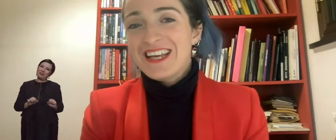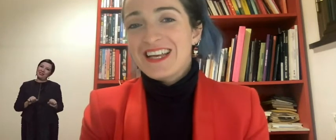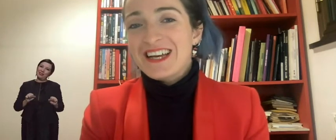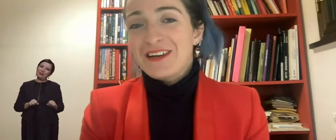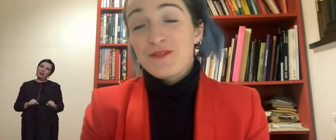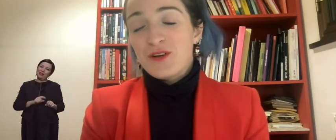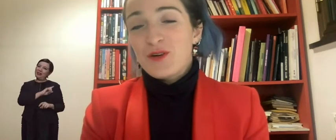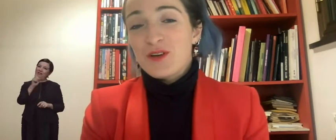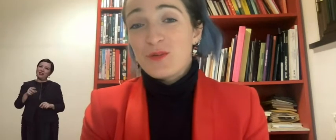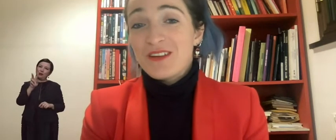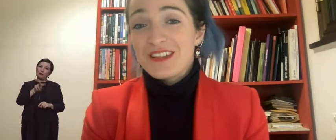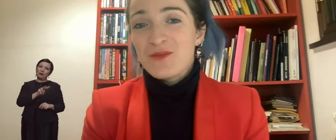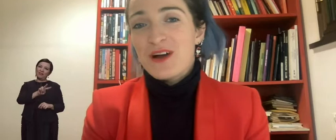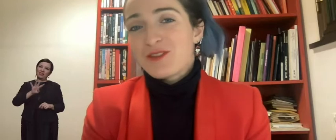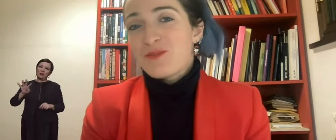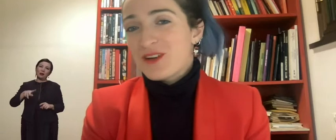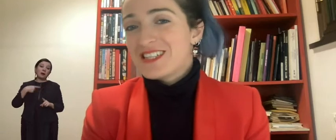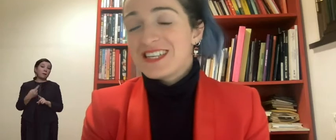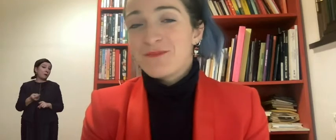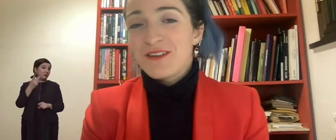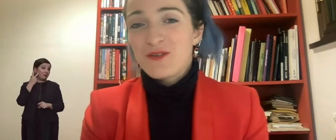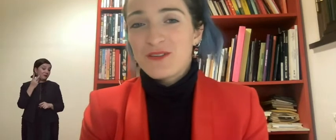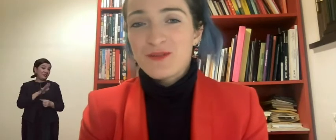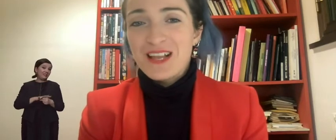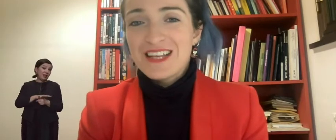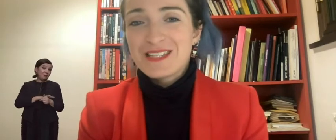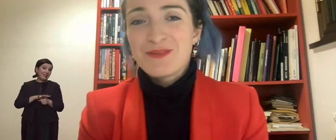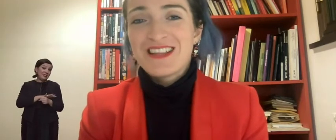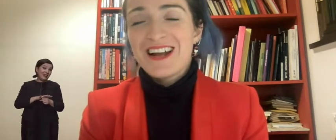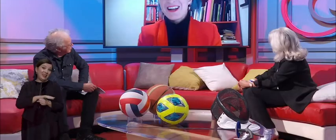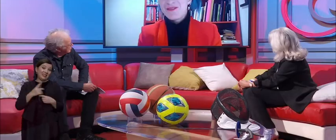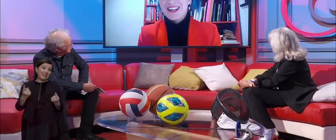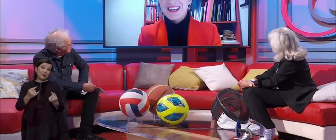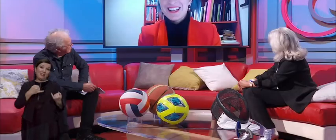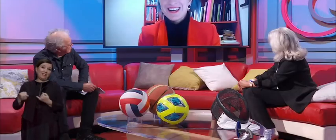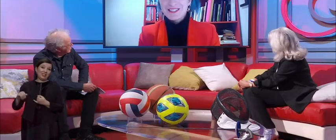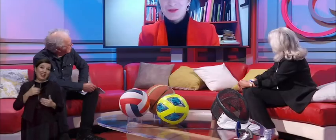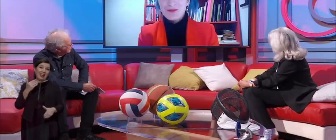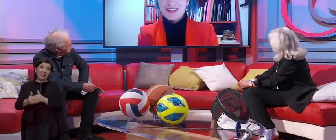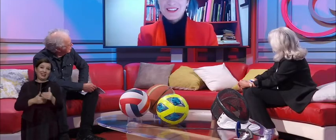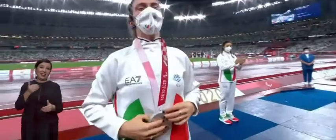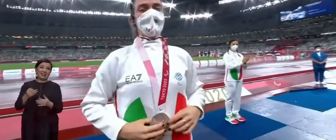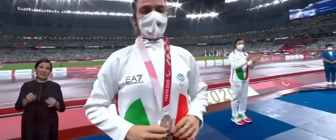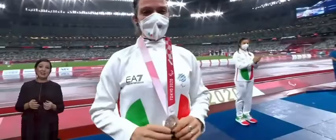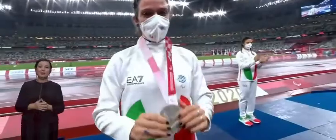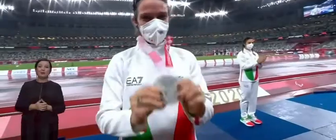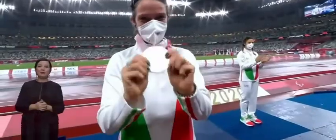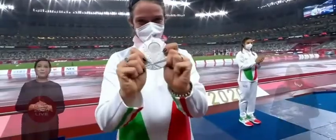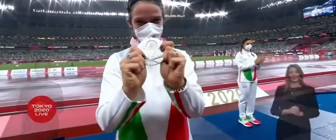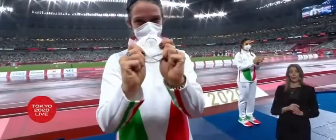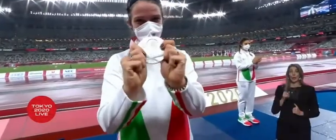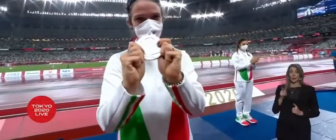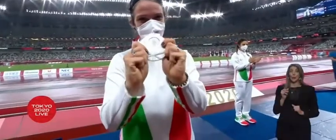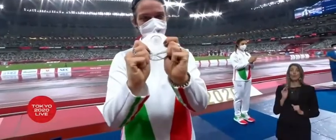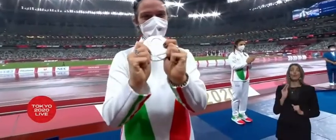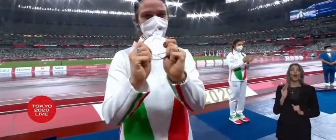fino al 2024 e poi sì, per avere una famiglia si aspetterà fine carriera sicuramente. Tu eri